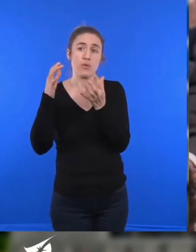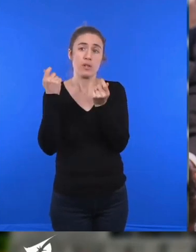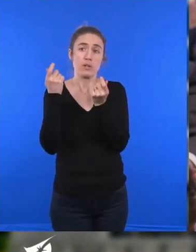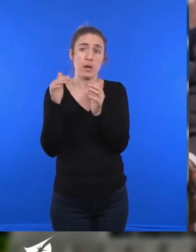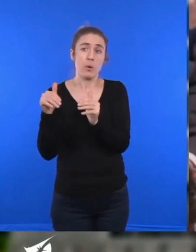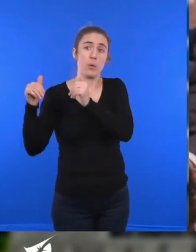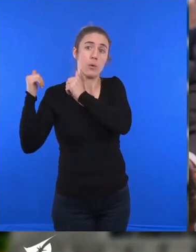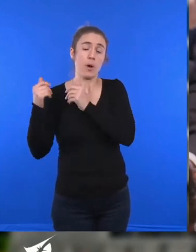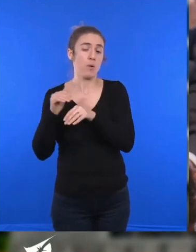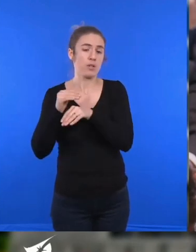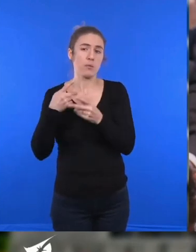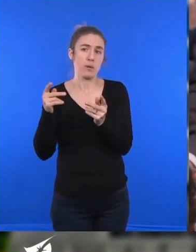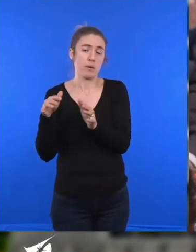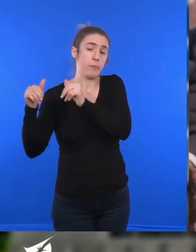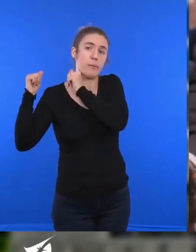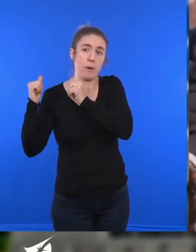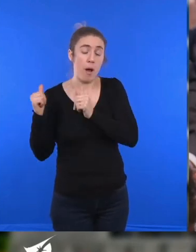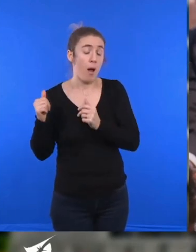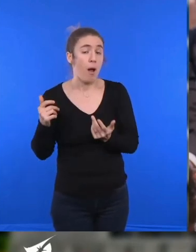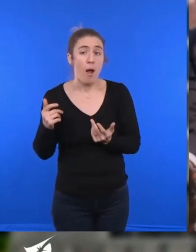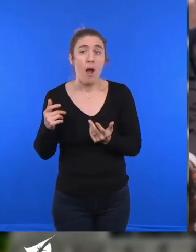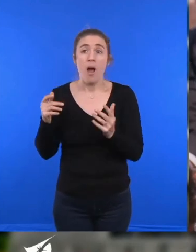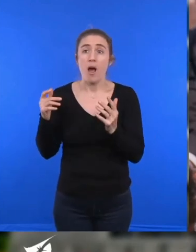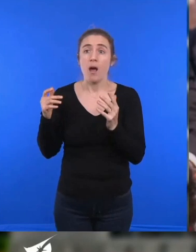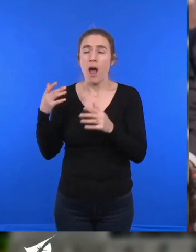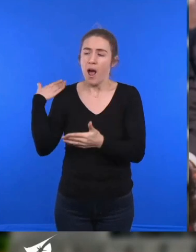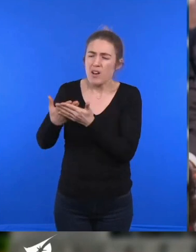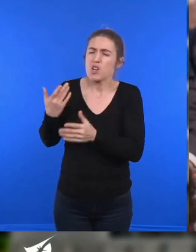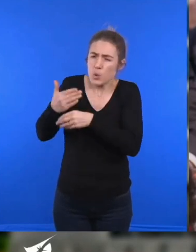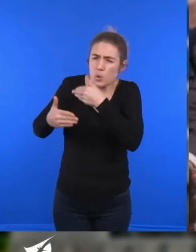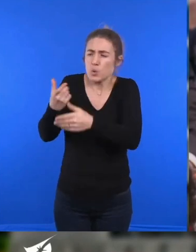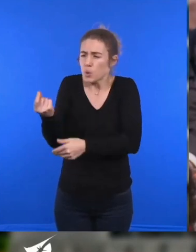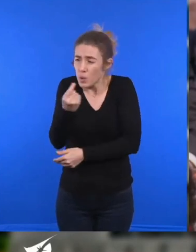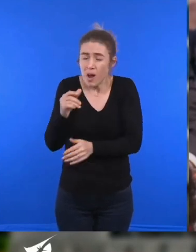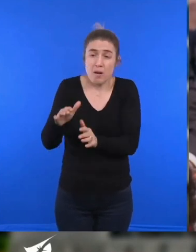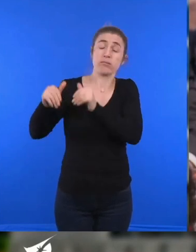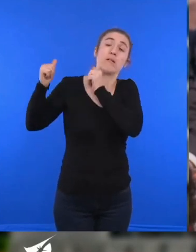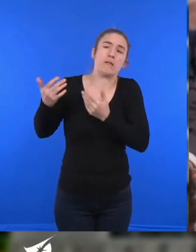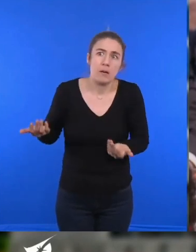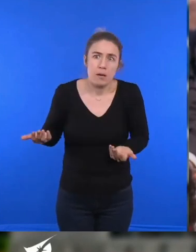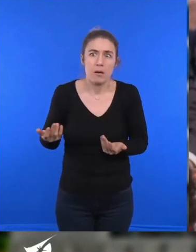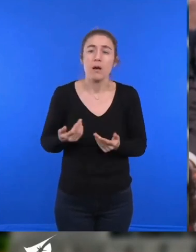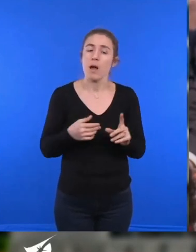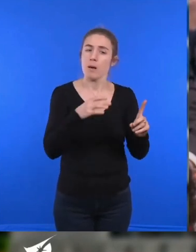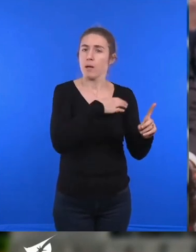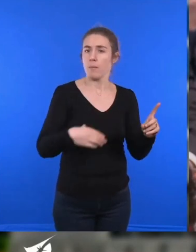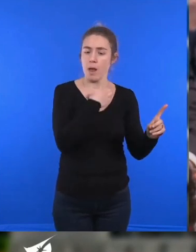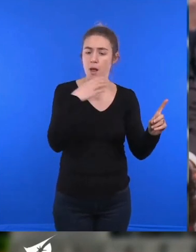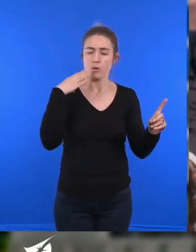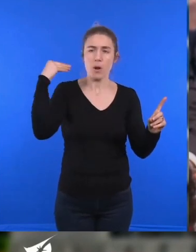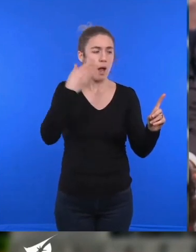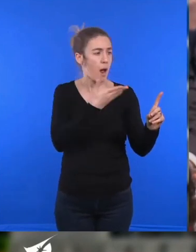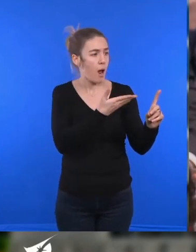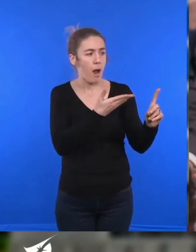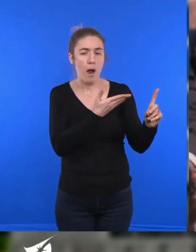entiers de politique publique, à des coopérations patiemment construites. Rendez-vous compte, nous voilà avec Johanna Rolland à devoir défendre